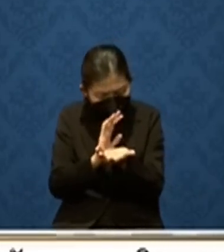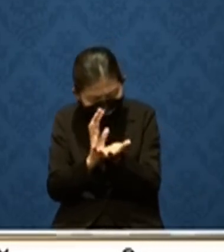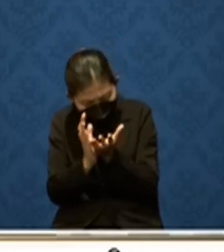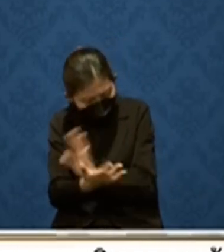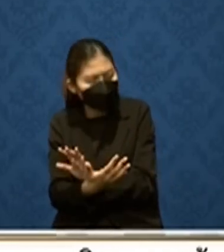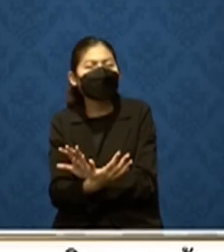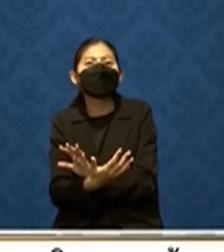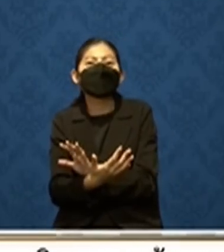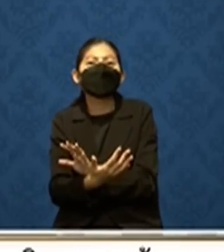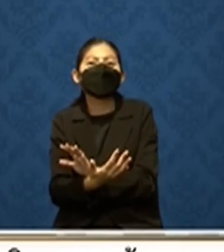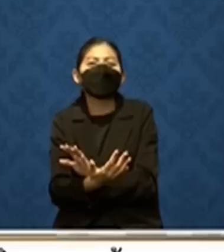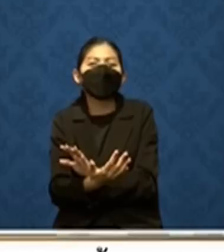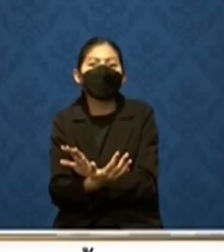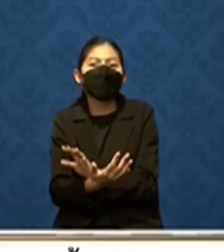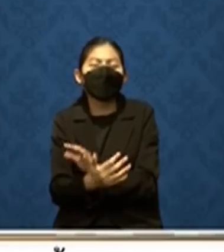ครับ